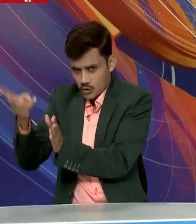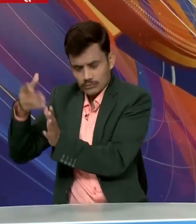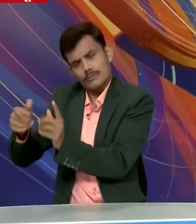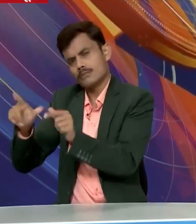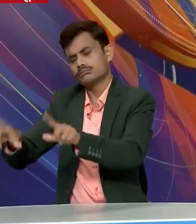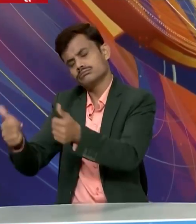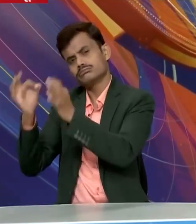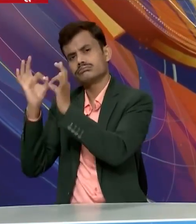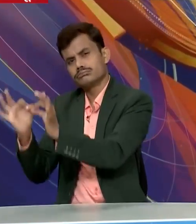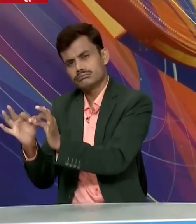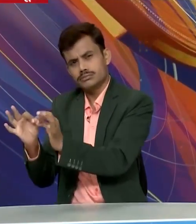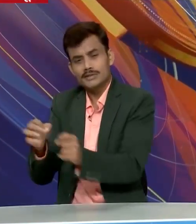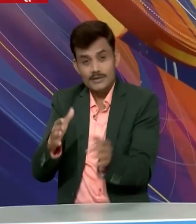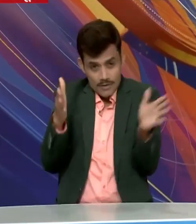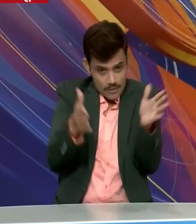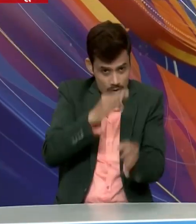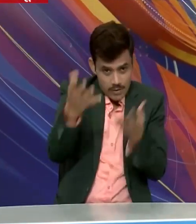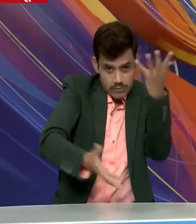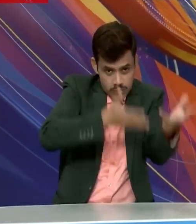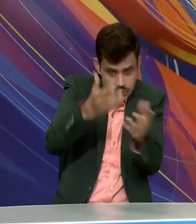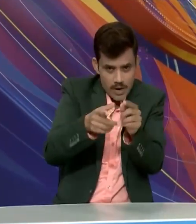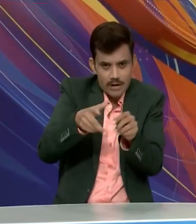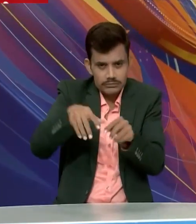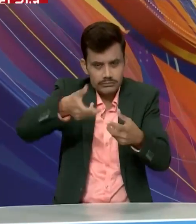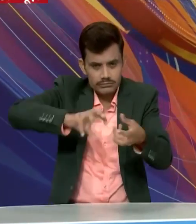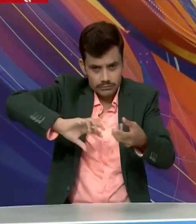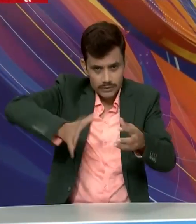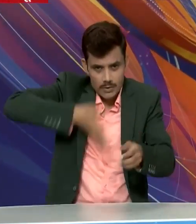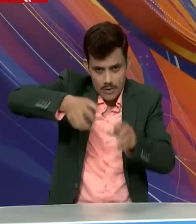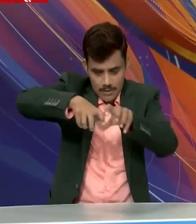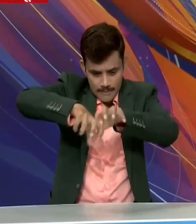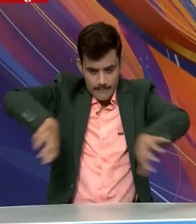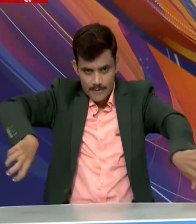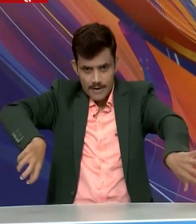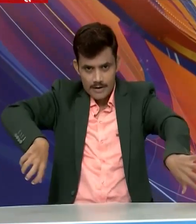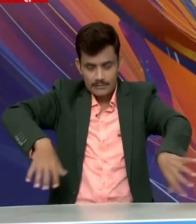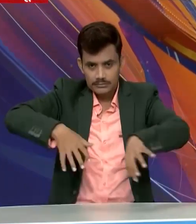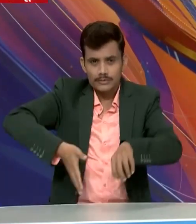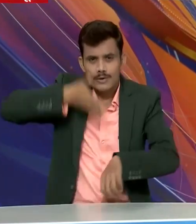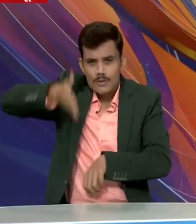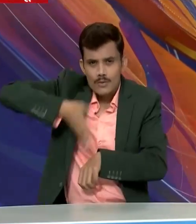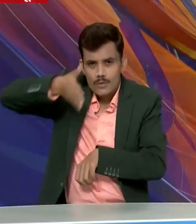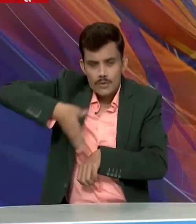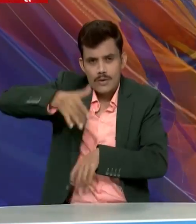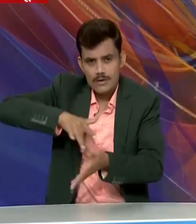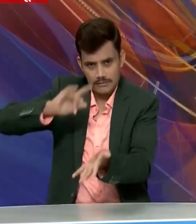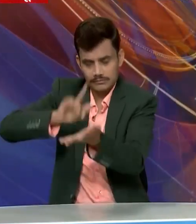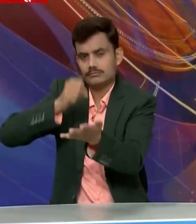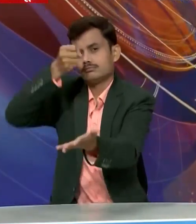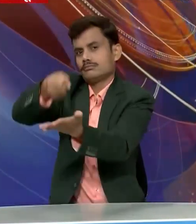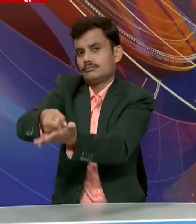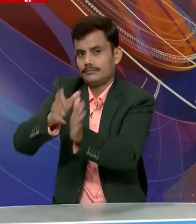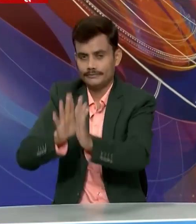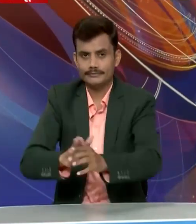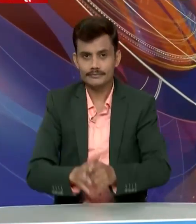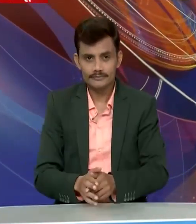नहीं पहुंचा, क्योंकि आग लगने वाले कोच को अलग कर आगे की यात्रा के लिए मदुरै स्टेबलिंग लाइन पर खड़ा कर दिया